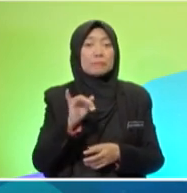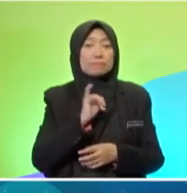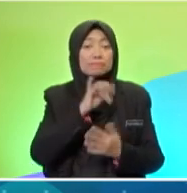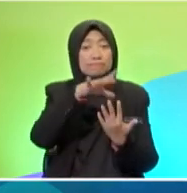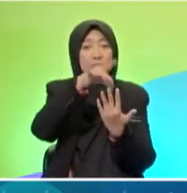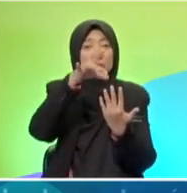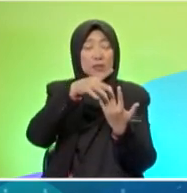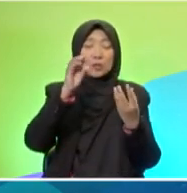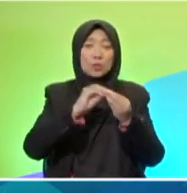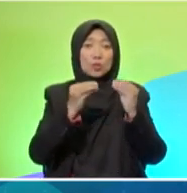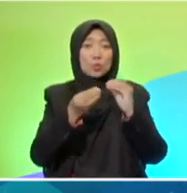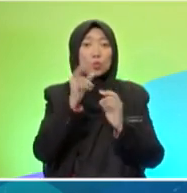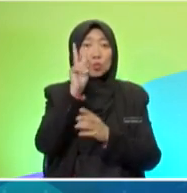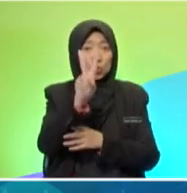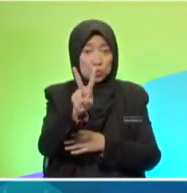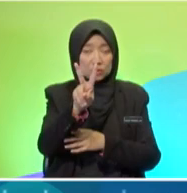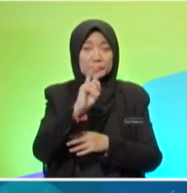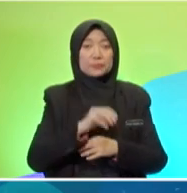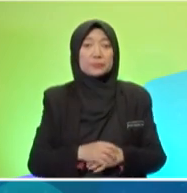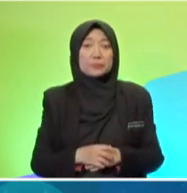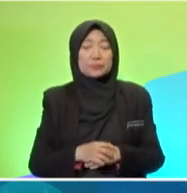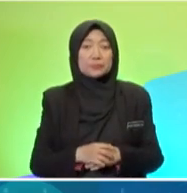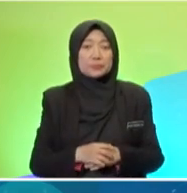situasi Nambo dua